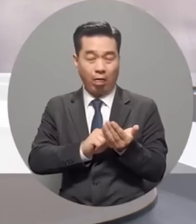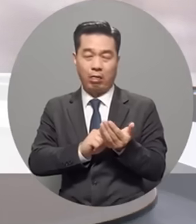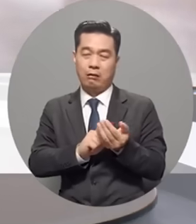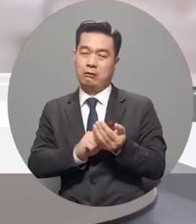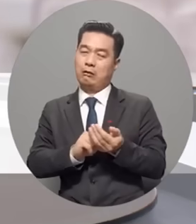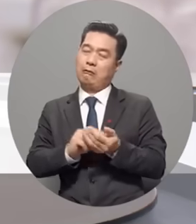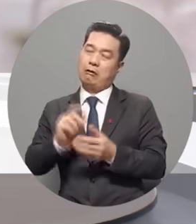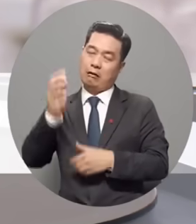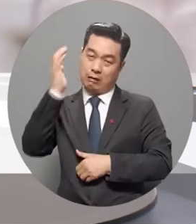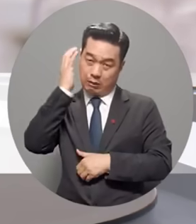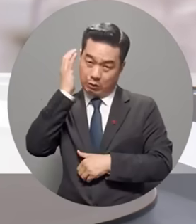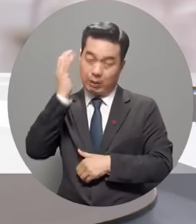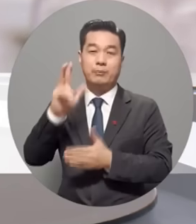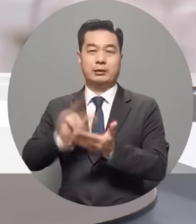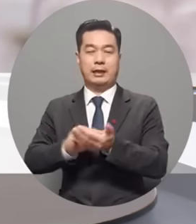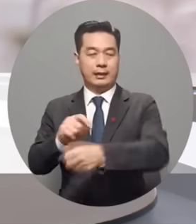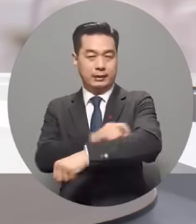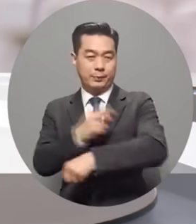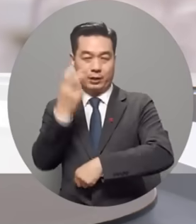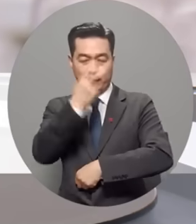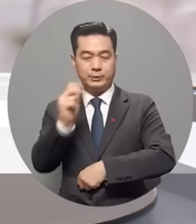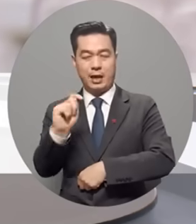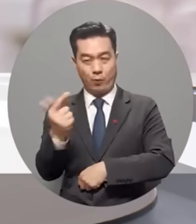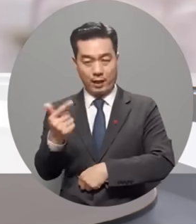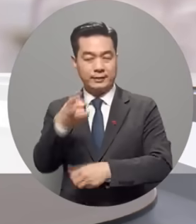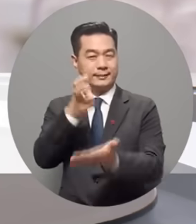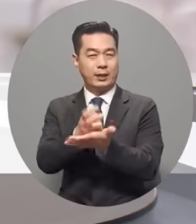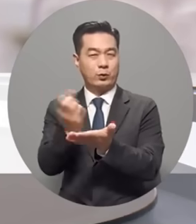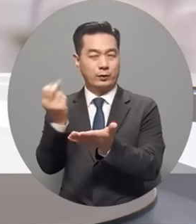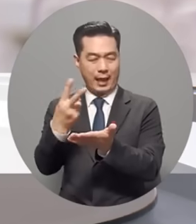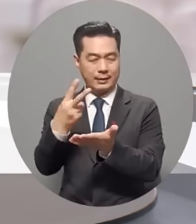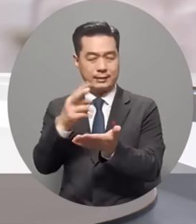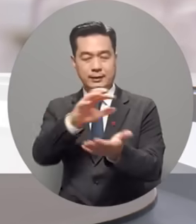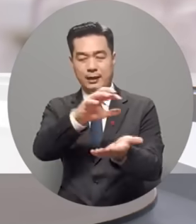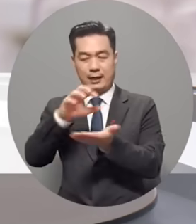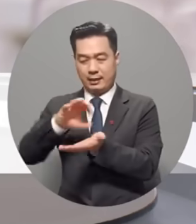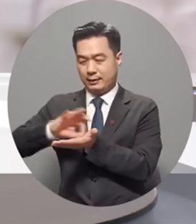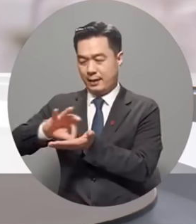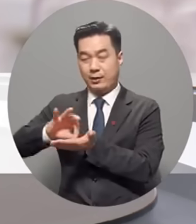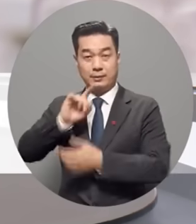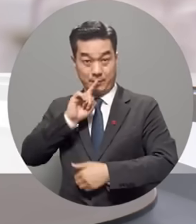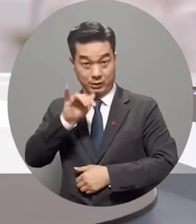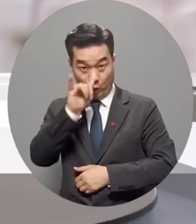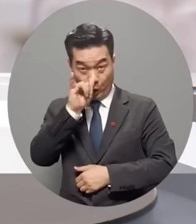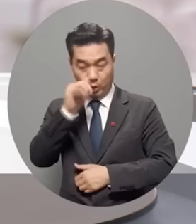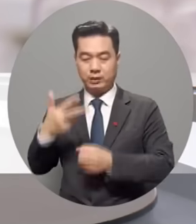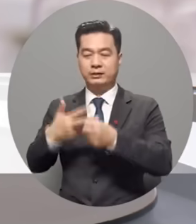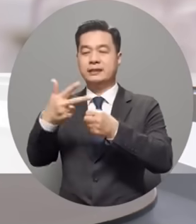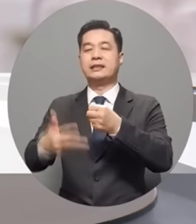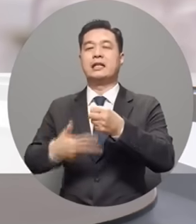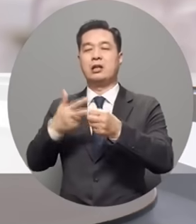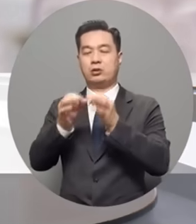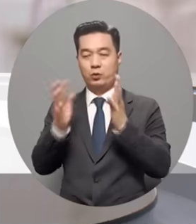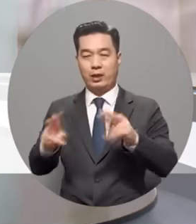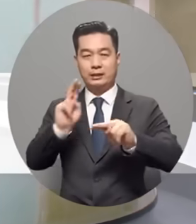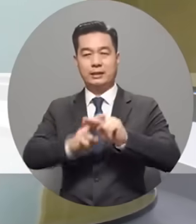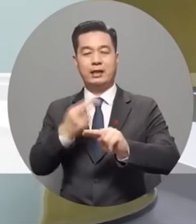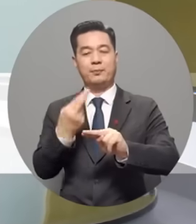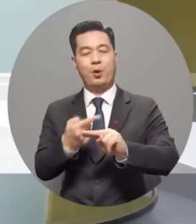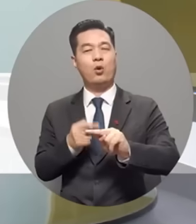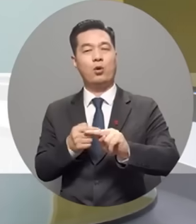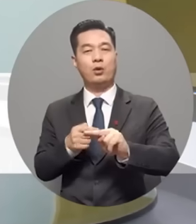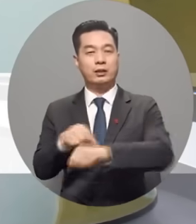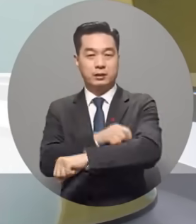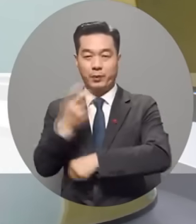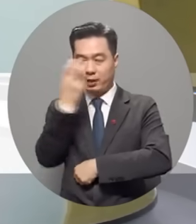관리하기 위해서 특별감찰관 제도를 부활시키자는 의견도 나오고 있는데요. 7년째 공석인 특별감찰관,